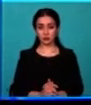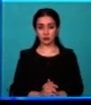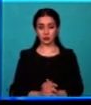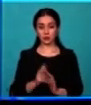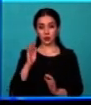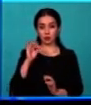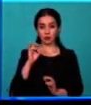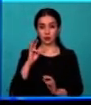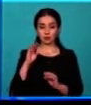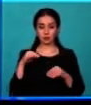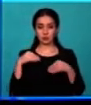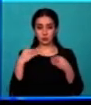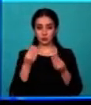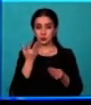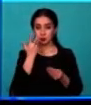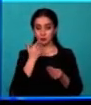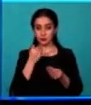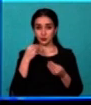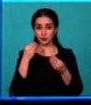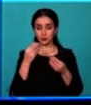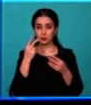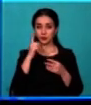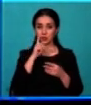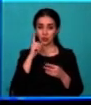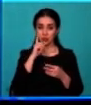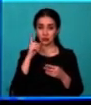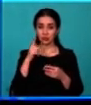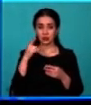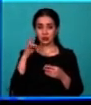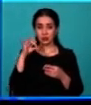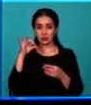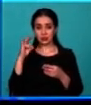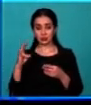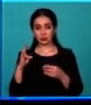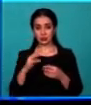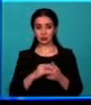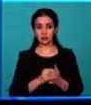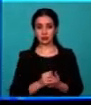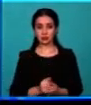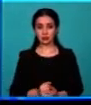Fon beramiz sahifamizga yashil, green qilib.